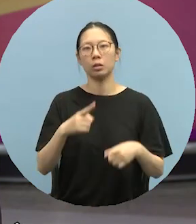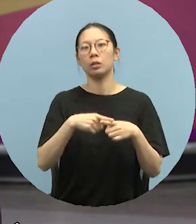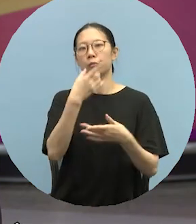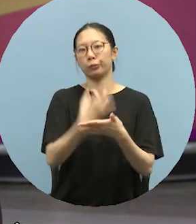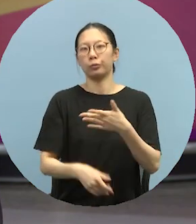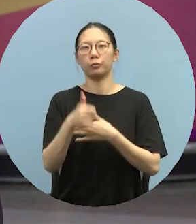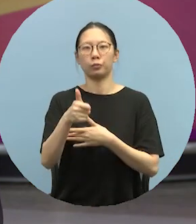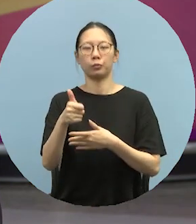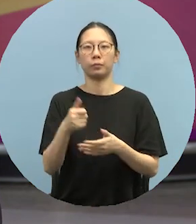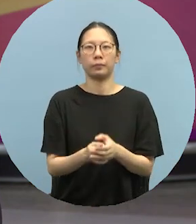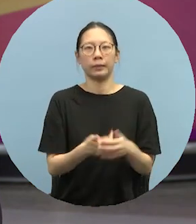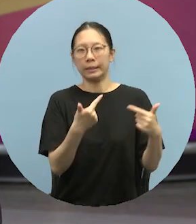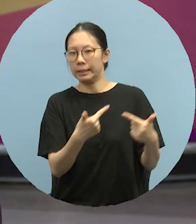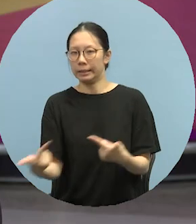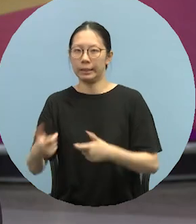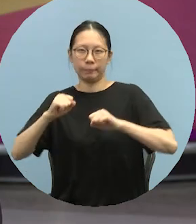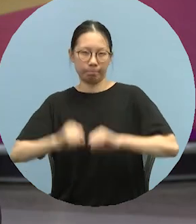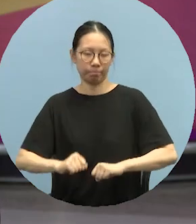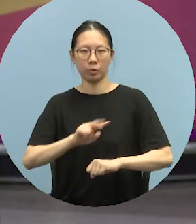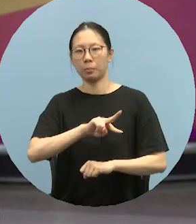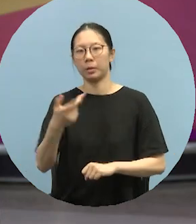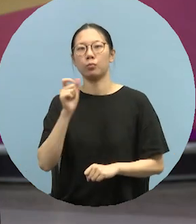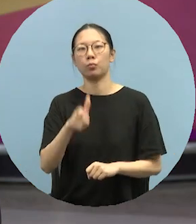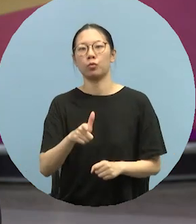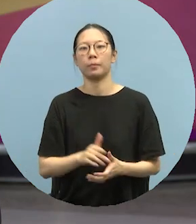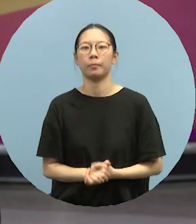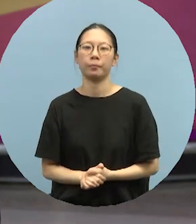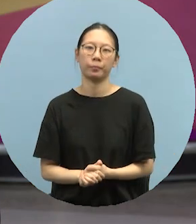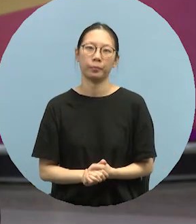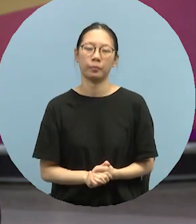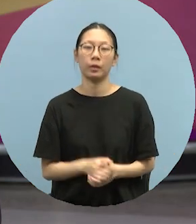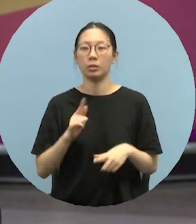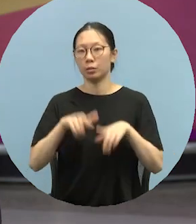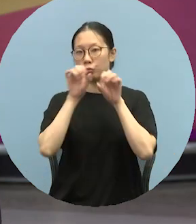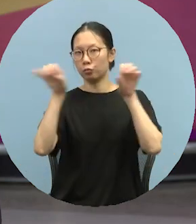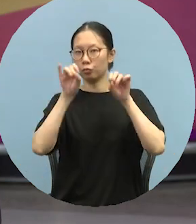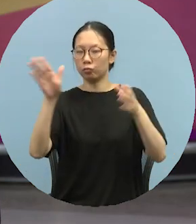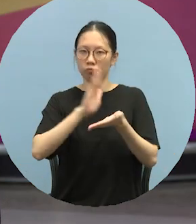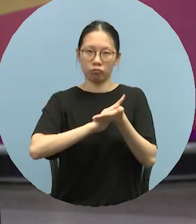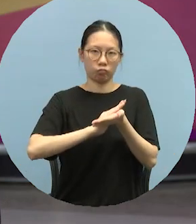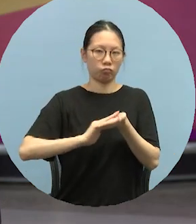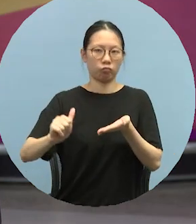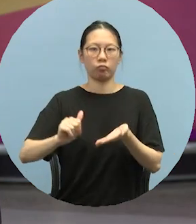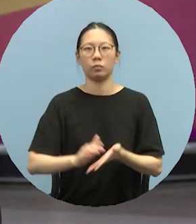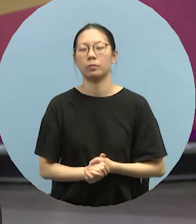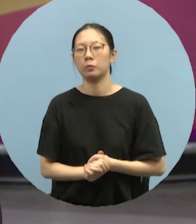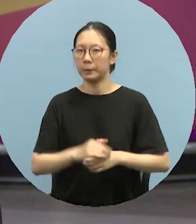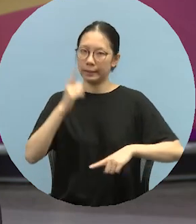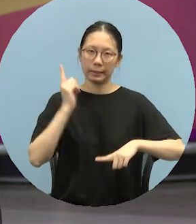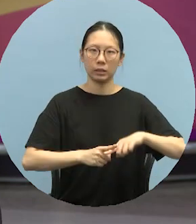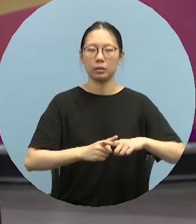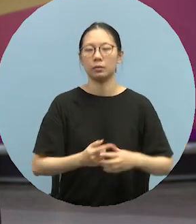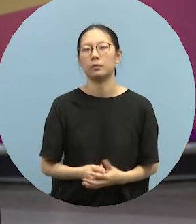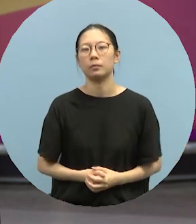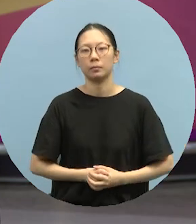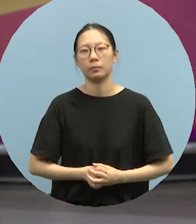度，長期堅持不會改變，這個宣示非常清晰亦都